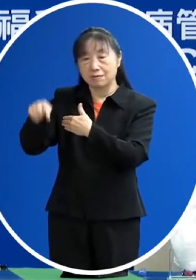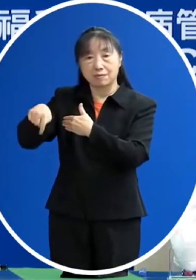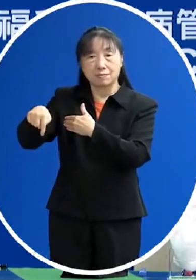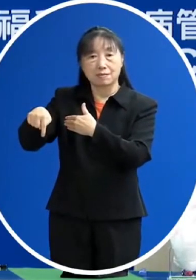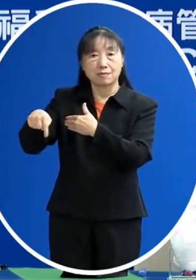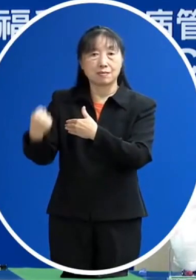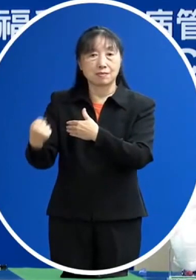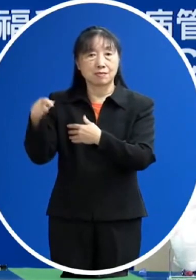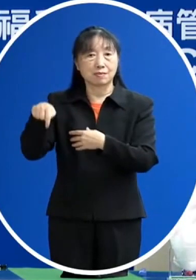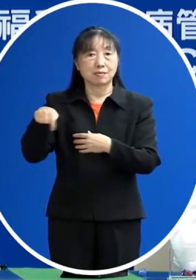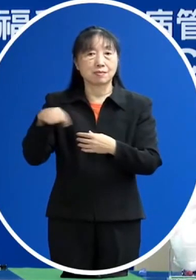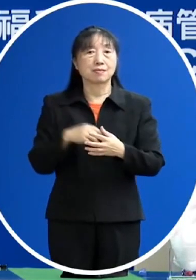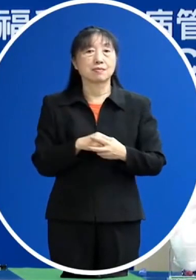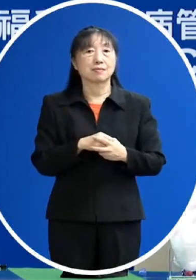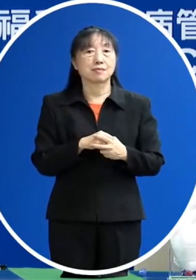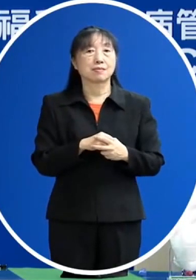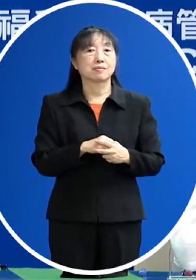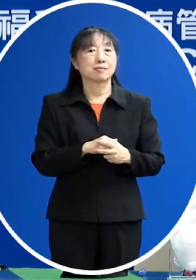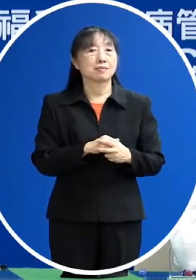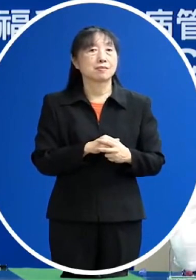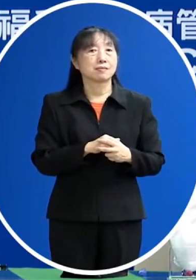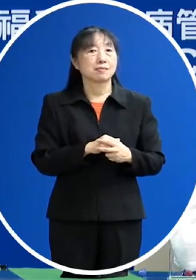到集中检疫所去。